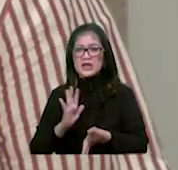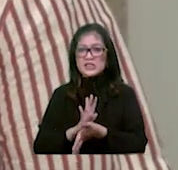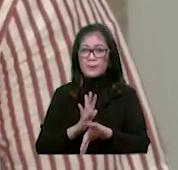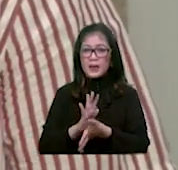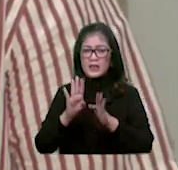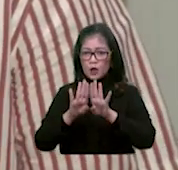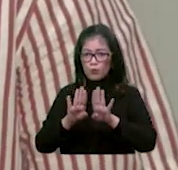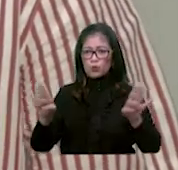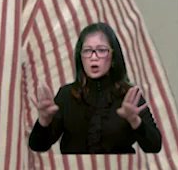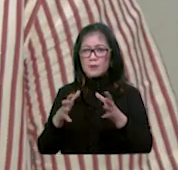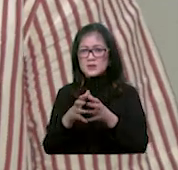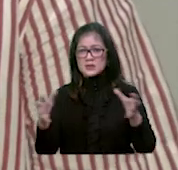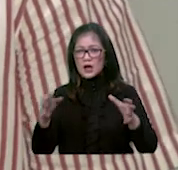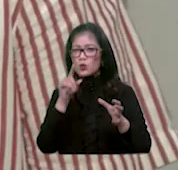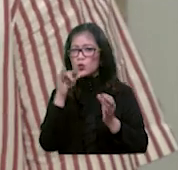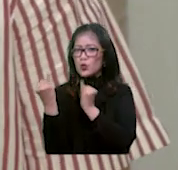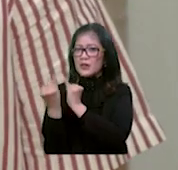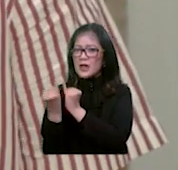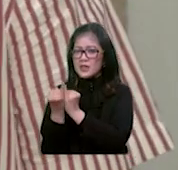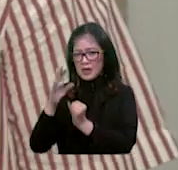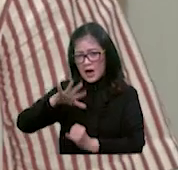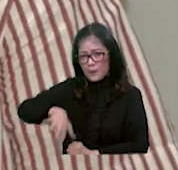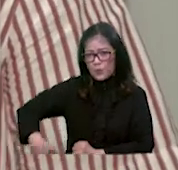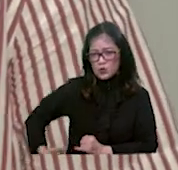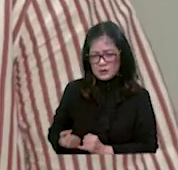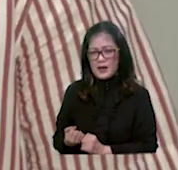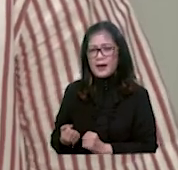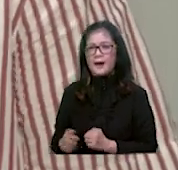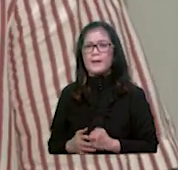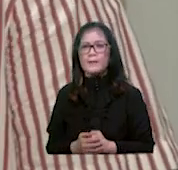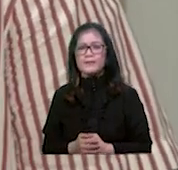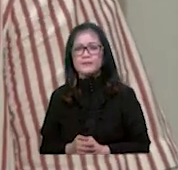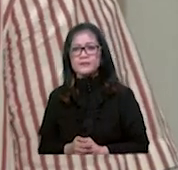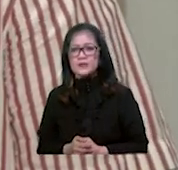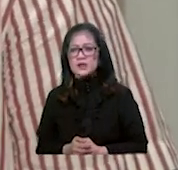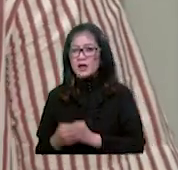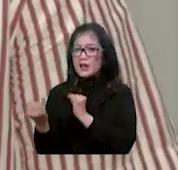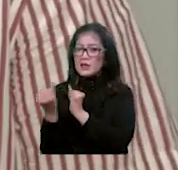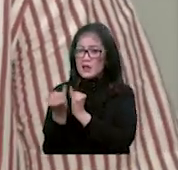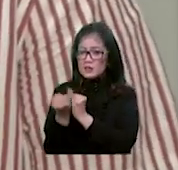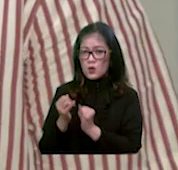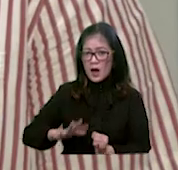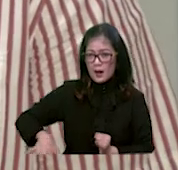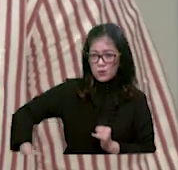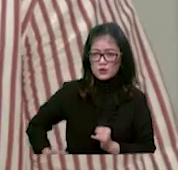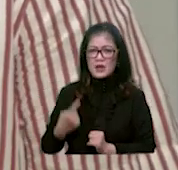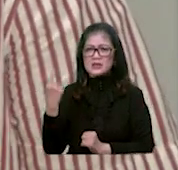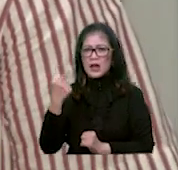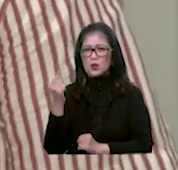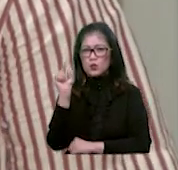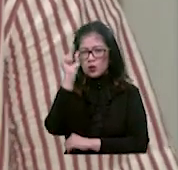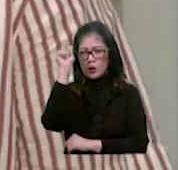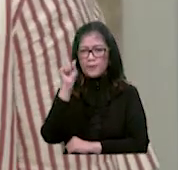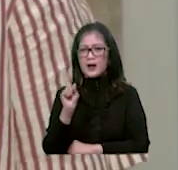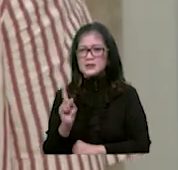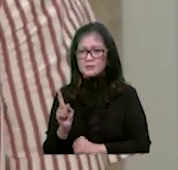ya lawan Kamboja ya Lan Kamboja kita selalu Unggul dalam komposisi pemain